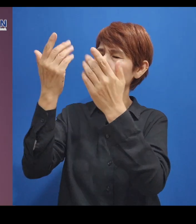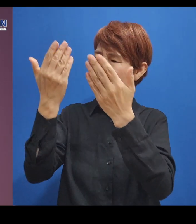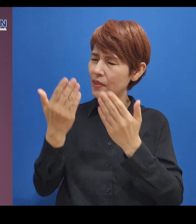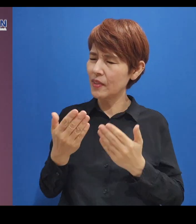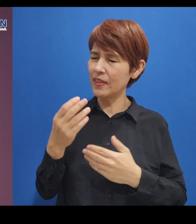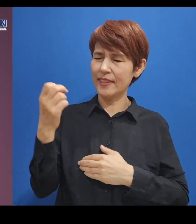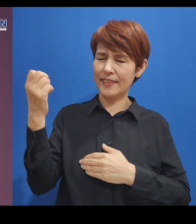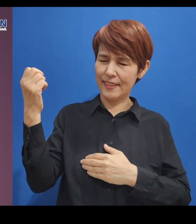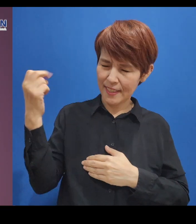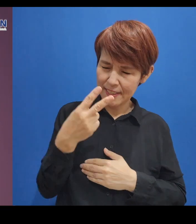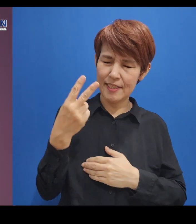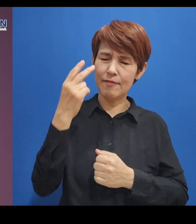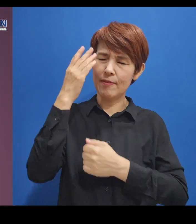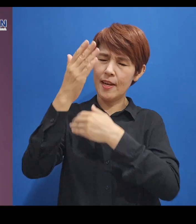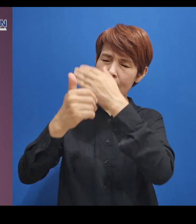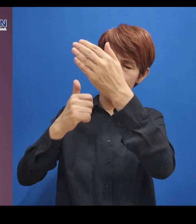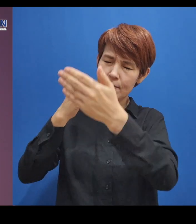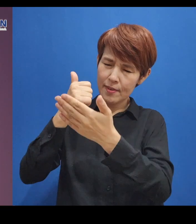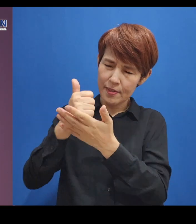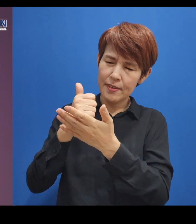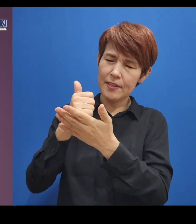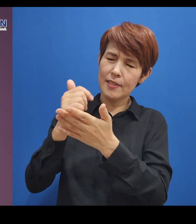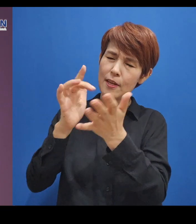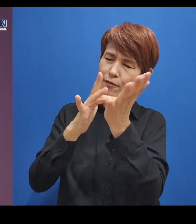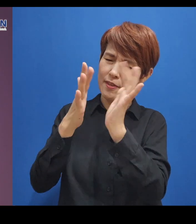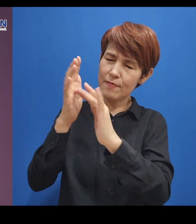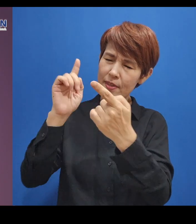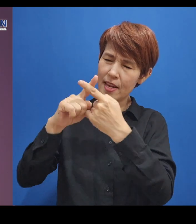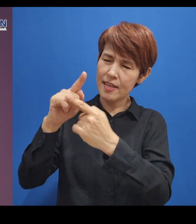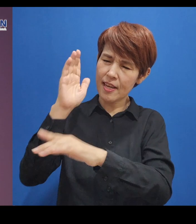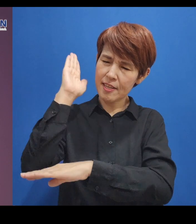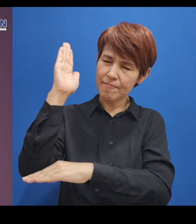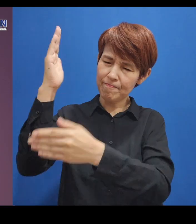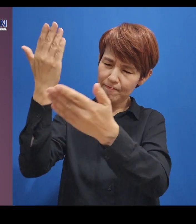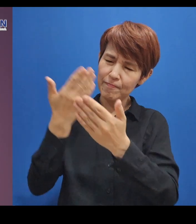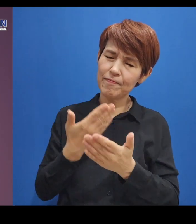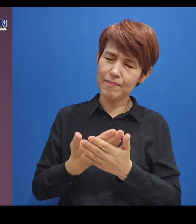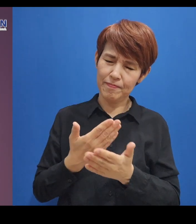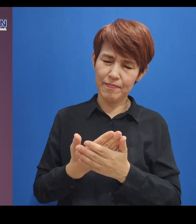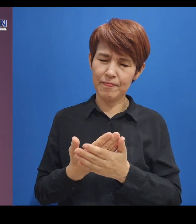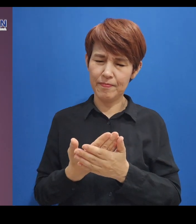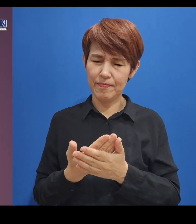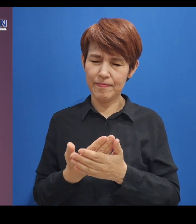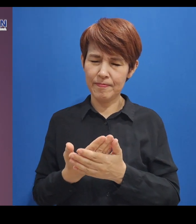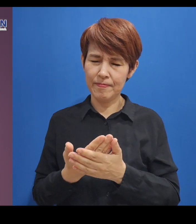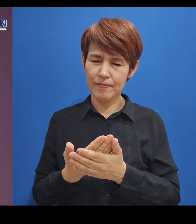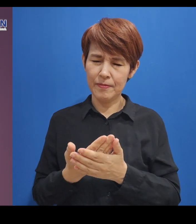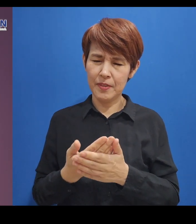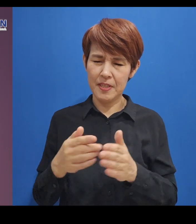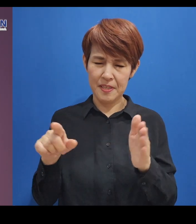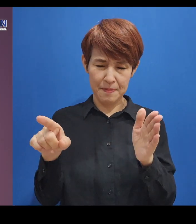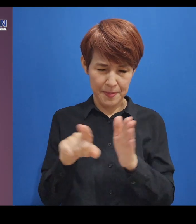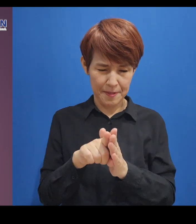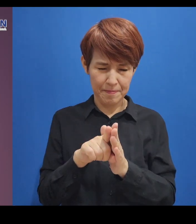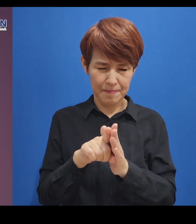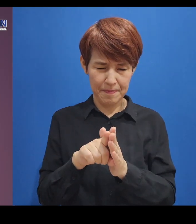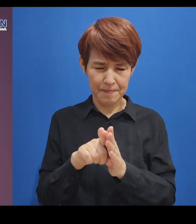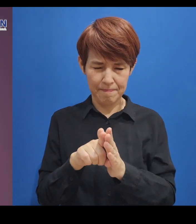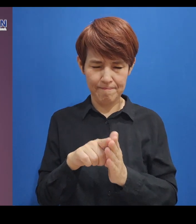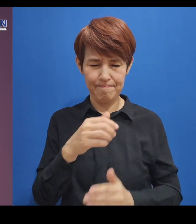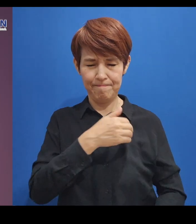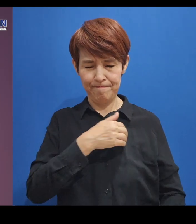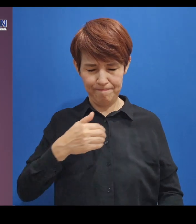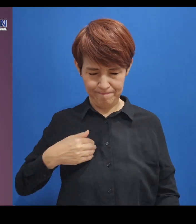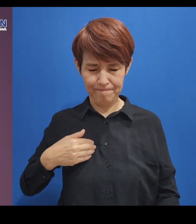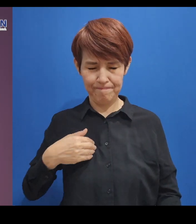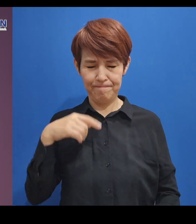다시 하나님과 우리 주 예수님에 관한 이야기를 들려주시옵소서. 그래서 이 믿음의 길을